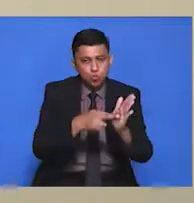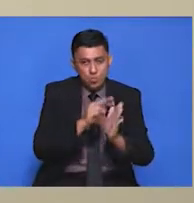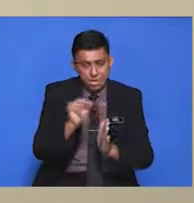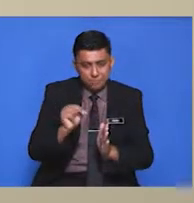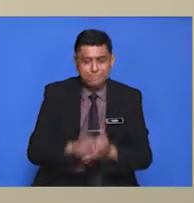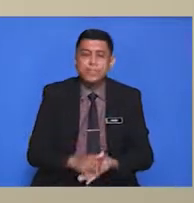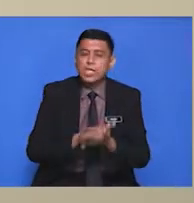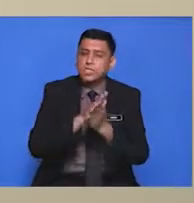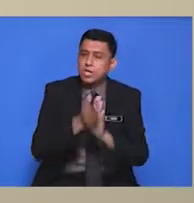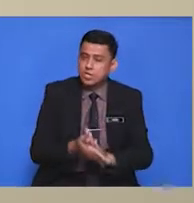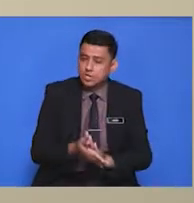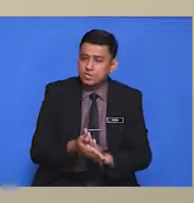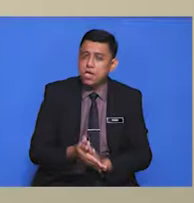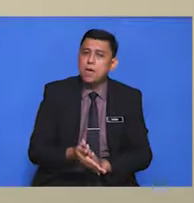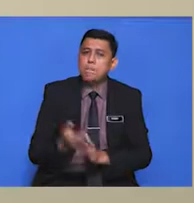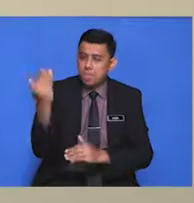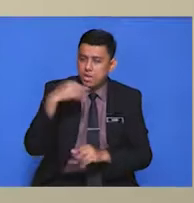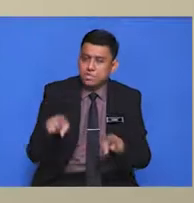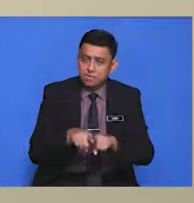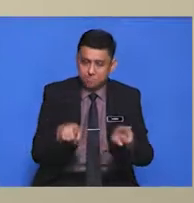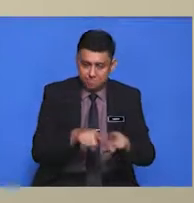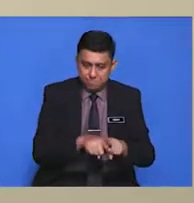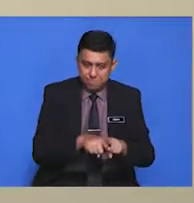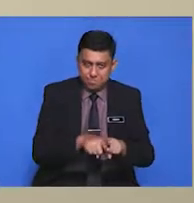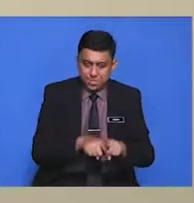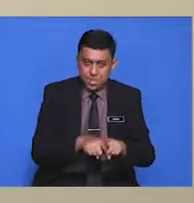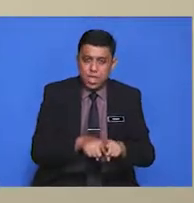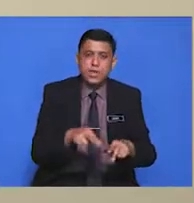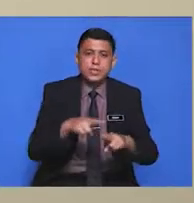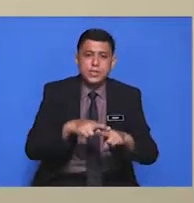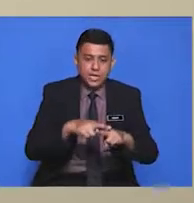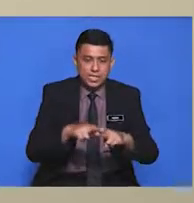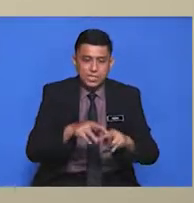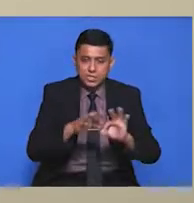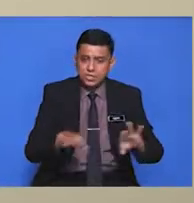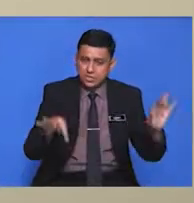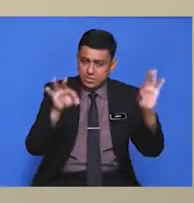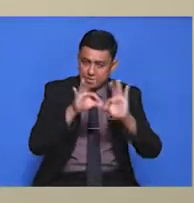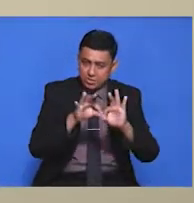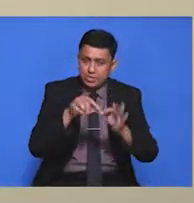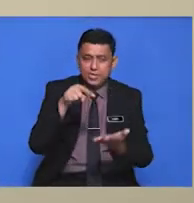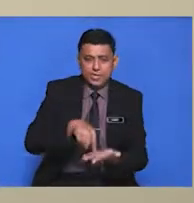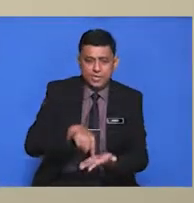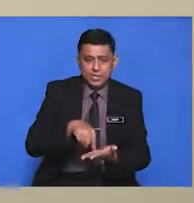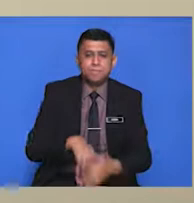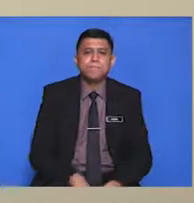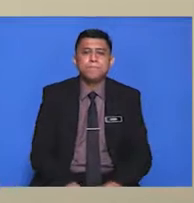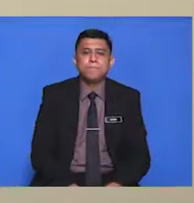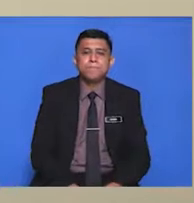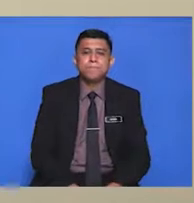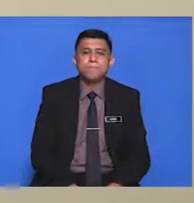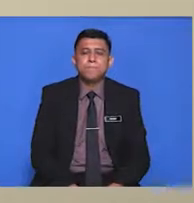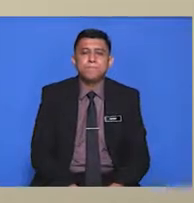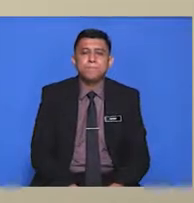Justeru, marilah kita sama-sama merungkai sinopsis cerpen Talia dan Raksasa Kod-Kod secara ringkas.